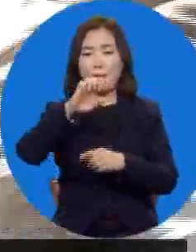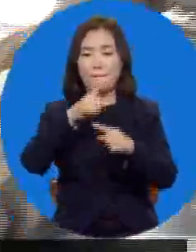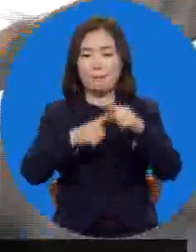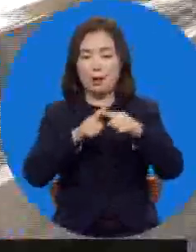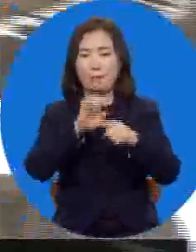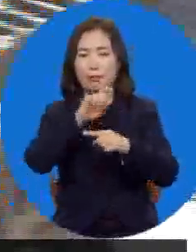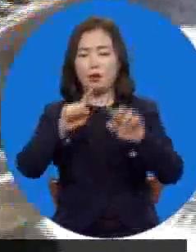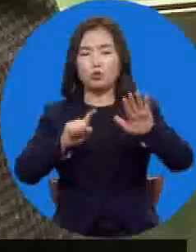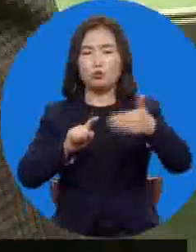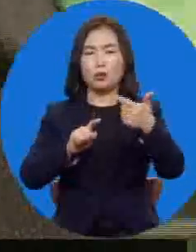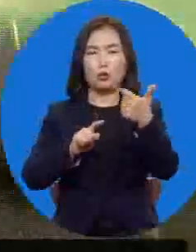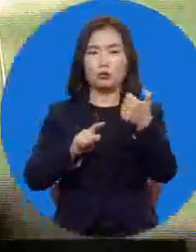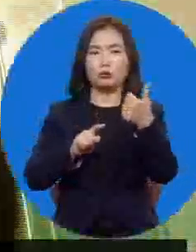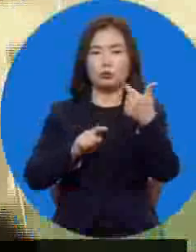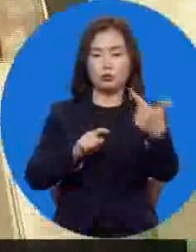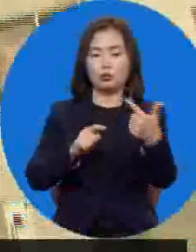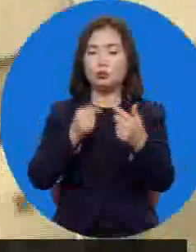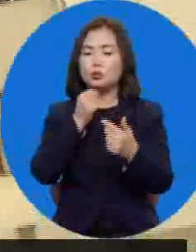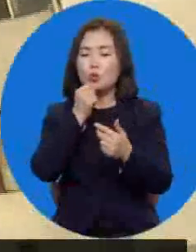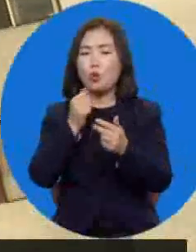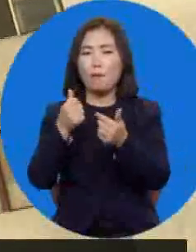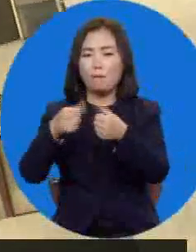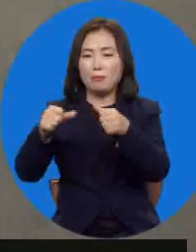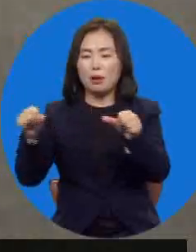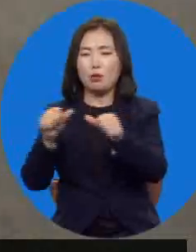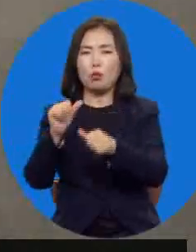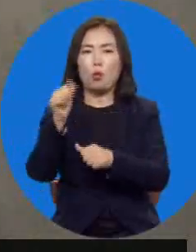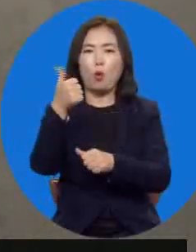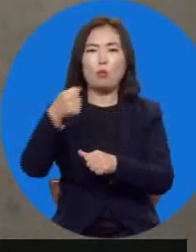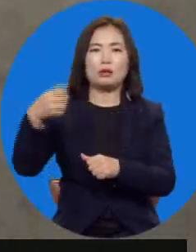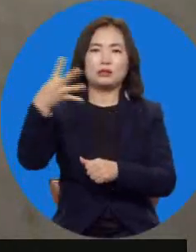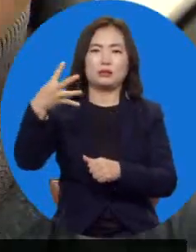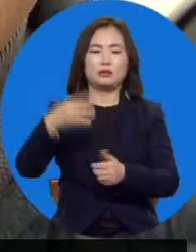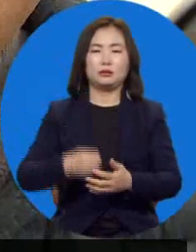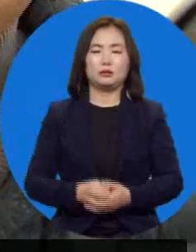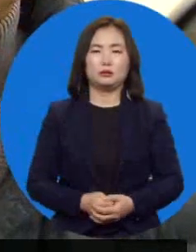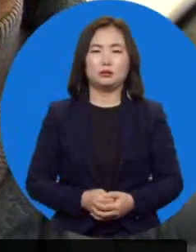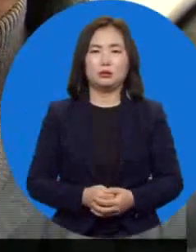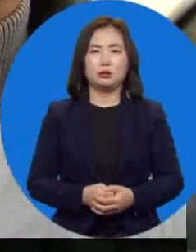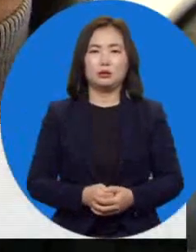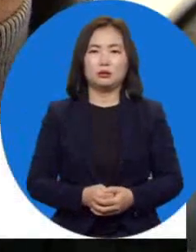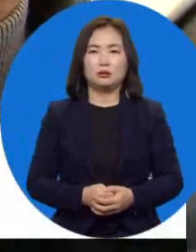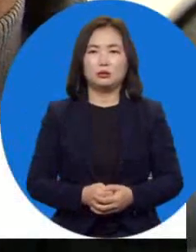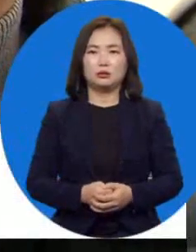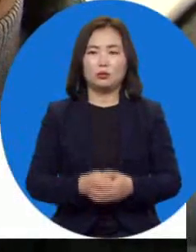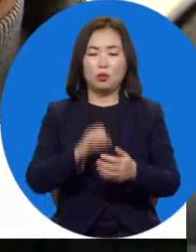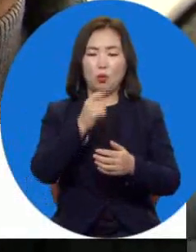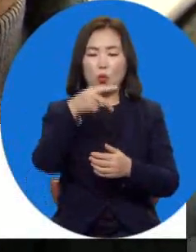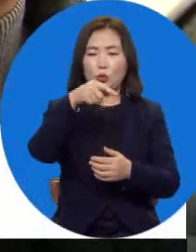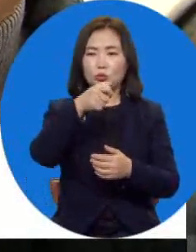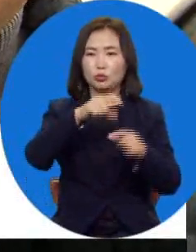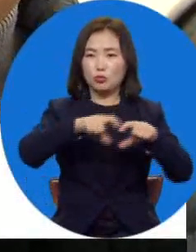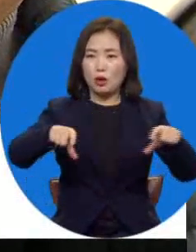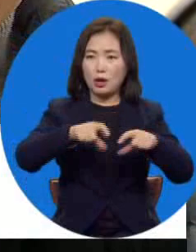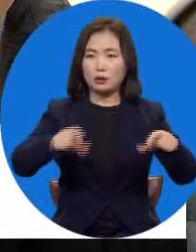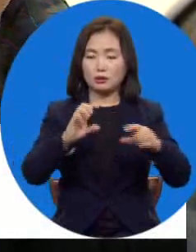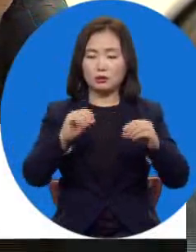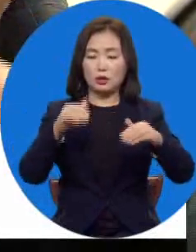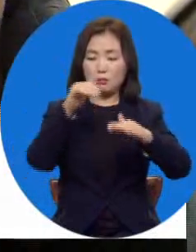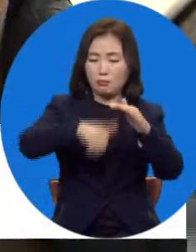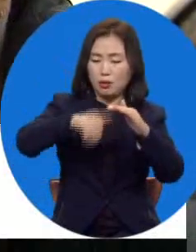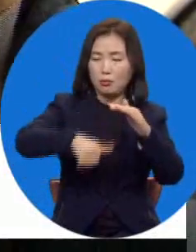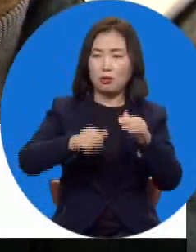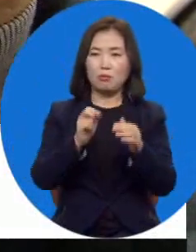956 원 소파는 5만 4000여 건에 이릅니다 뭐 수간 배수관이 도대체가 파보니 땅을 파 보니까